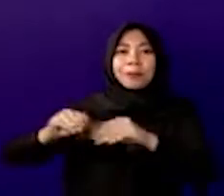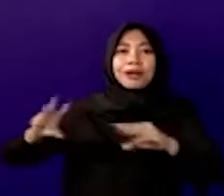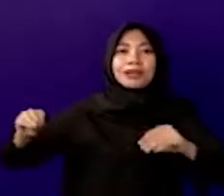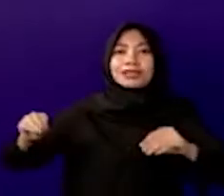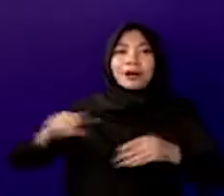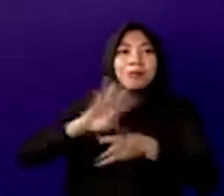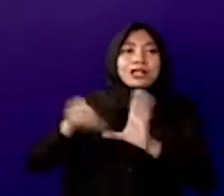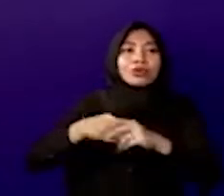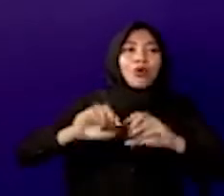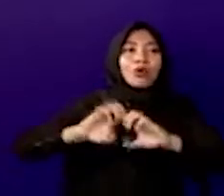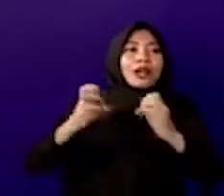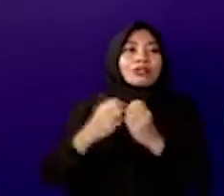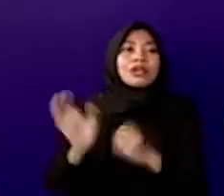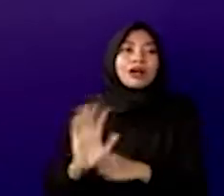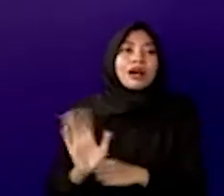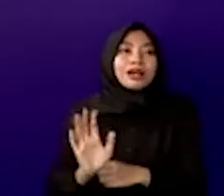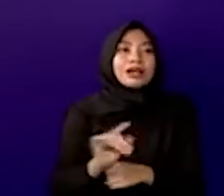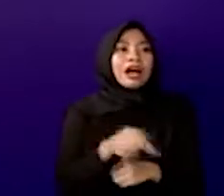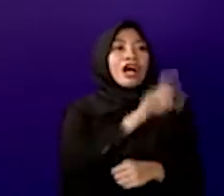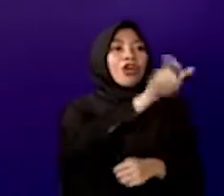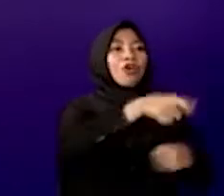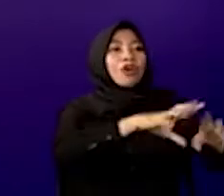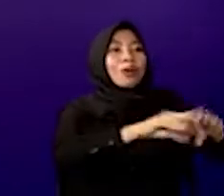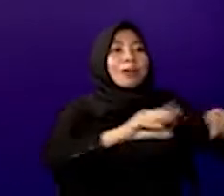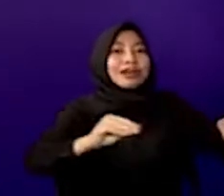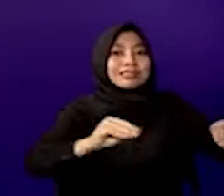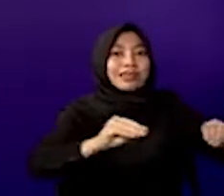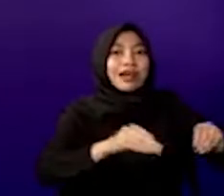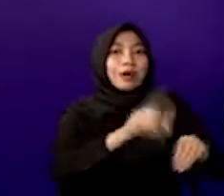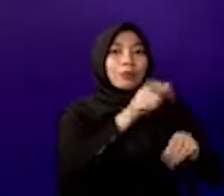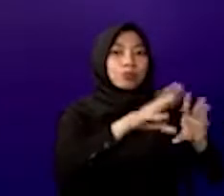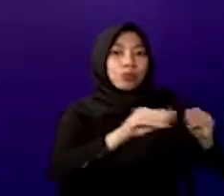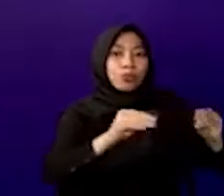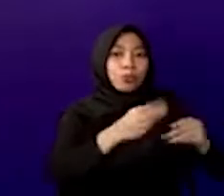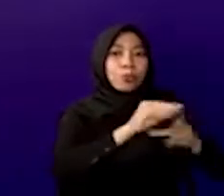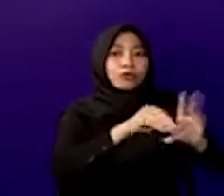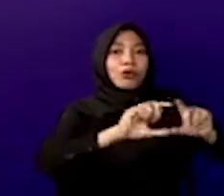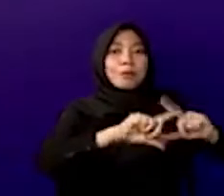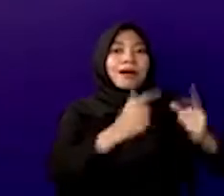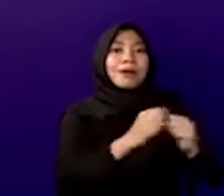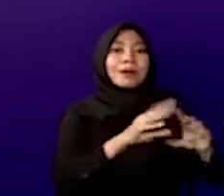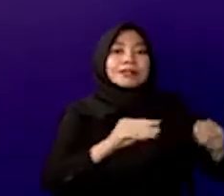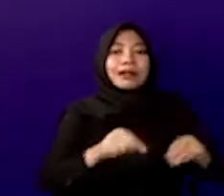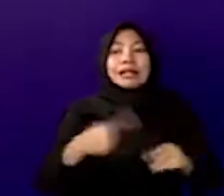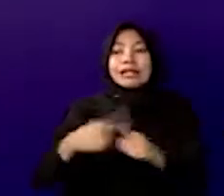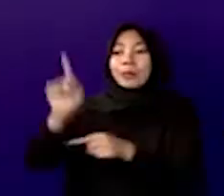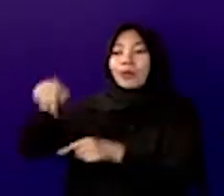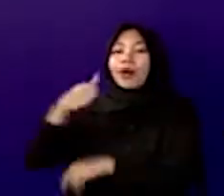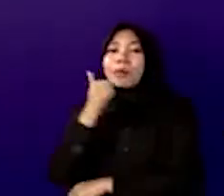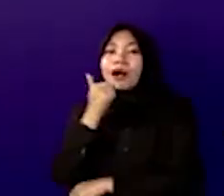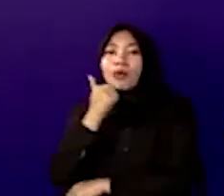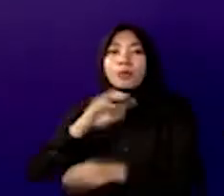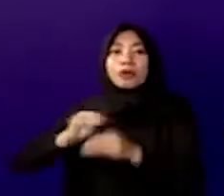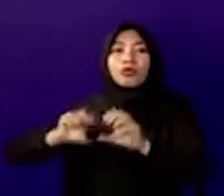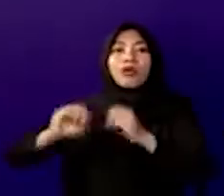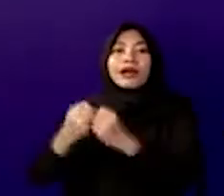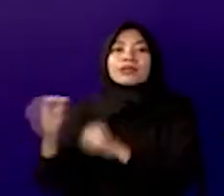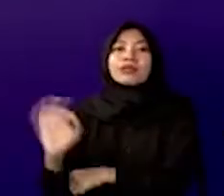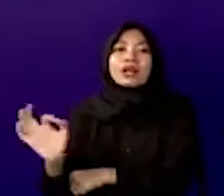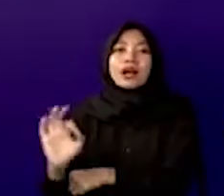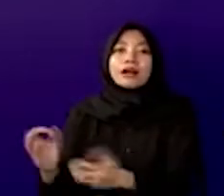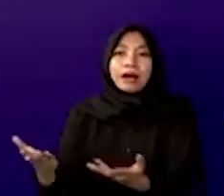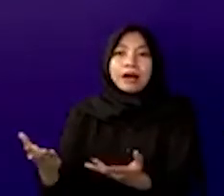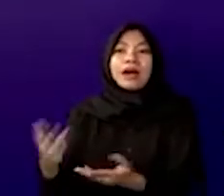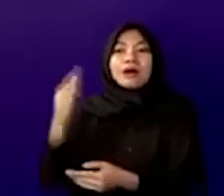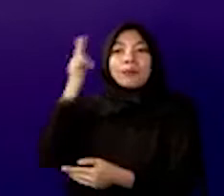tidak punya asosiasi berbeda dengan Serikat Pekerja yang sudah punya pekerjaan dan terhadap ee pekerja ini juga